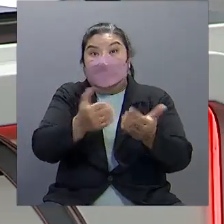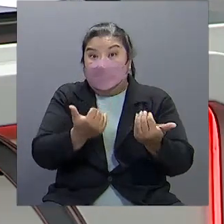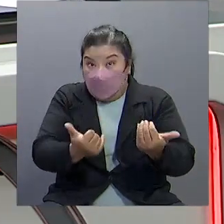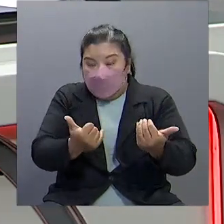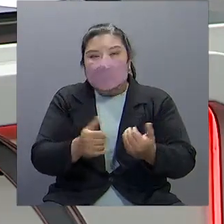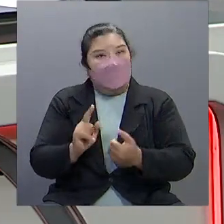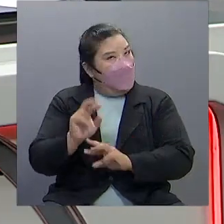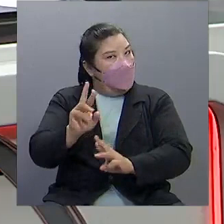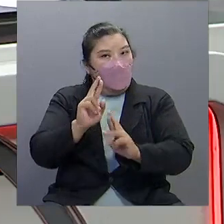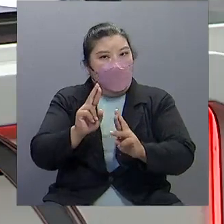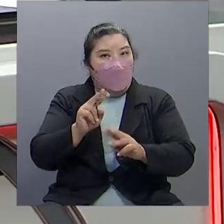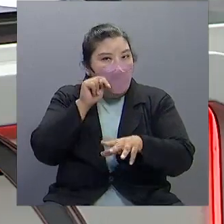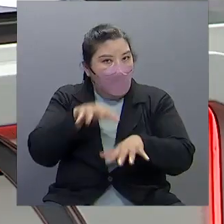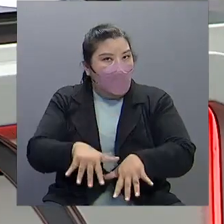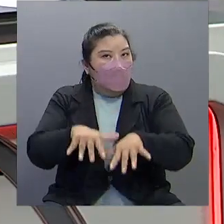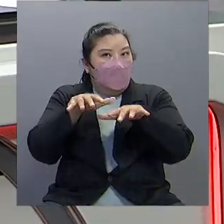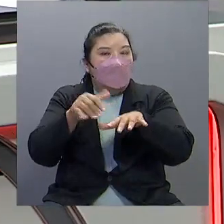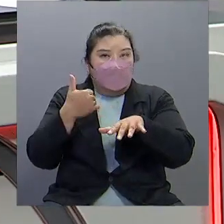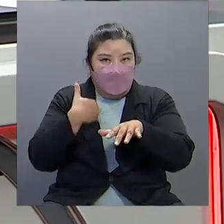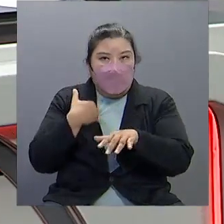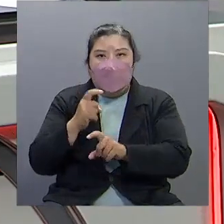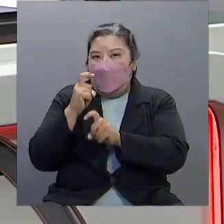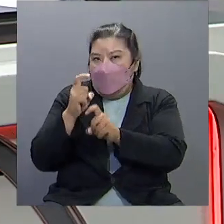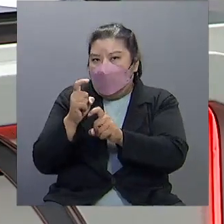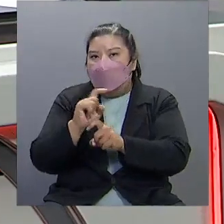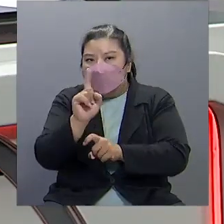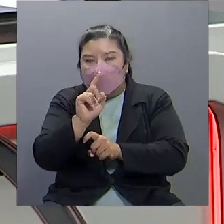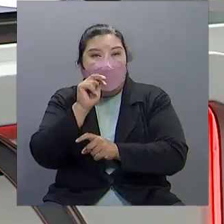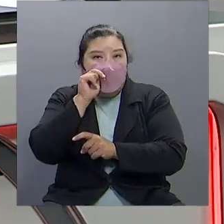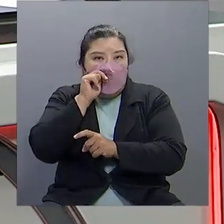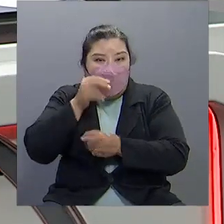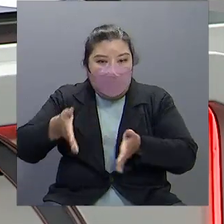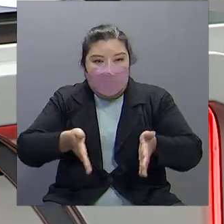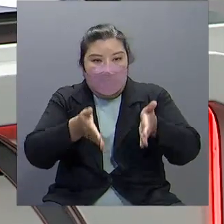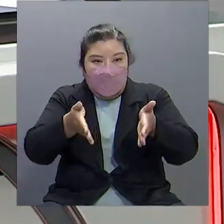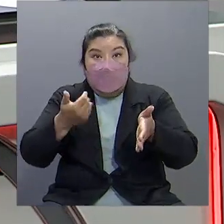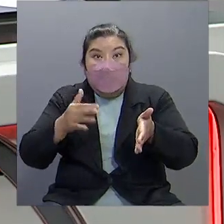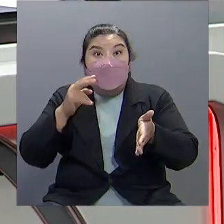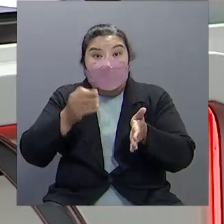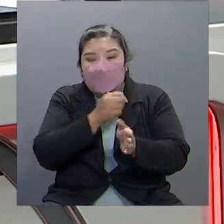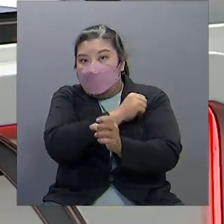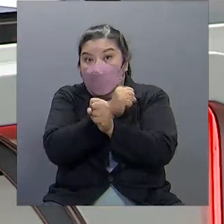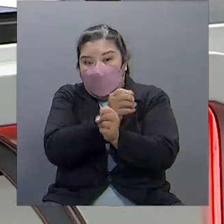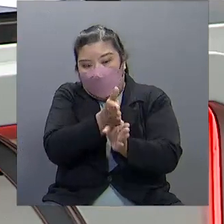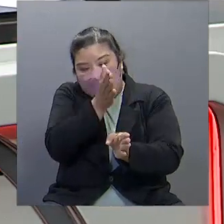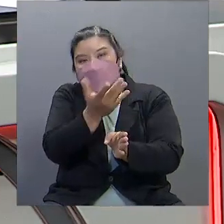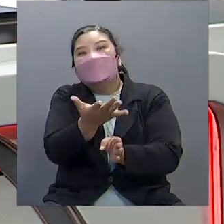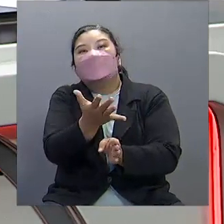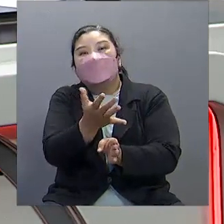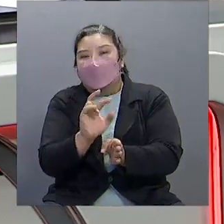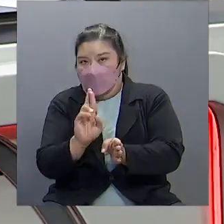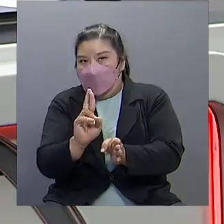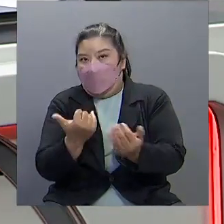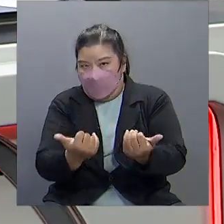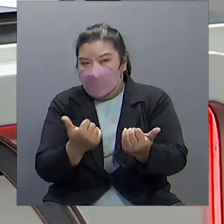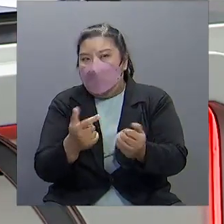างเต็มที่ค่ะโดยเฉพาะจุดเสี่ยงจุดฟันหลอริมแม่น้ำเจ้าพระยาที่ไม่มีเขื่อนกั้นนะคะตอนนี้23จุดเนี่ยอุ